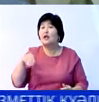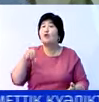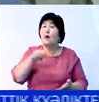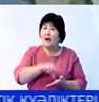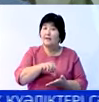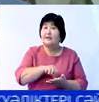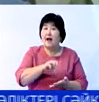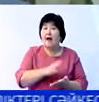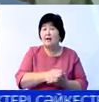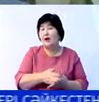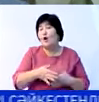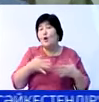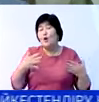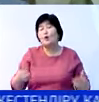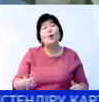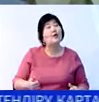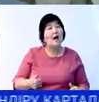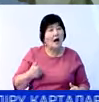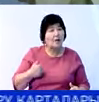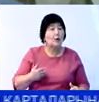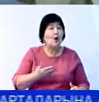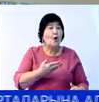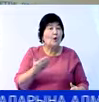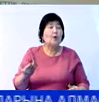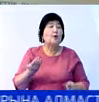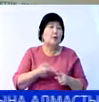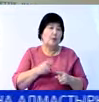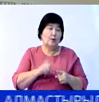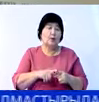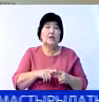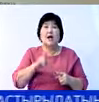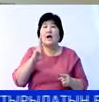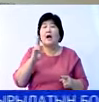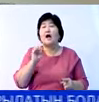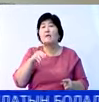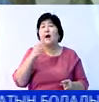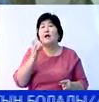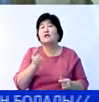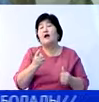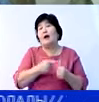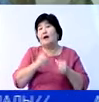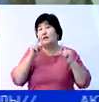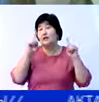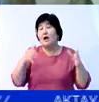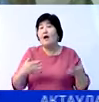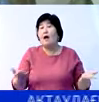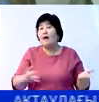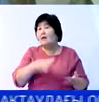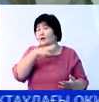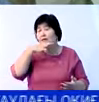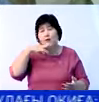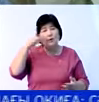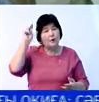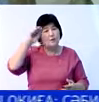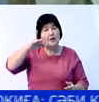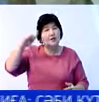қатысқаны үлкен абырой. Ол дегенің ұзысы қармақшының атын тағы да шығарып тұр ғой. Талай шәкірттері бар